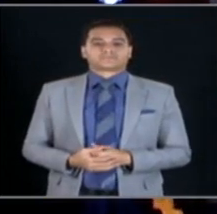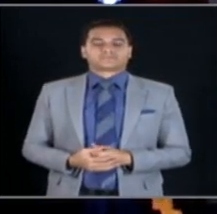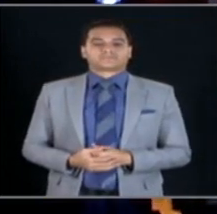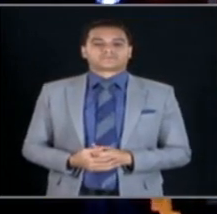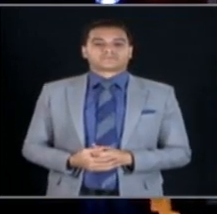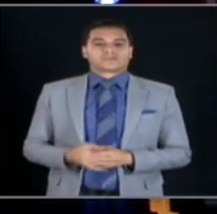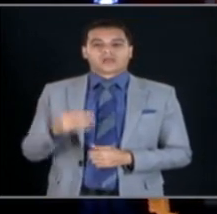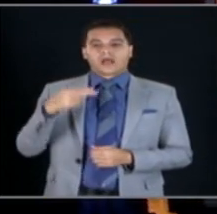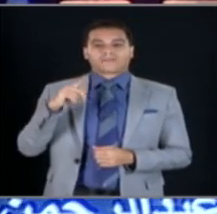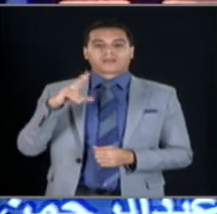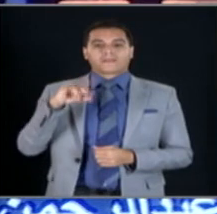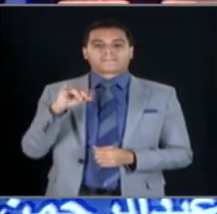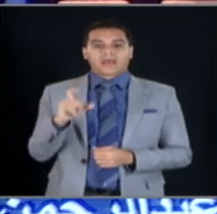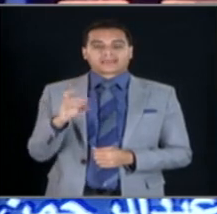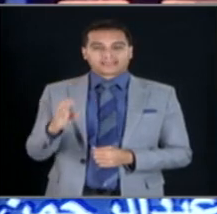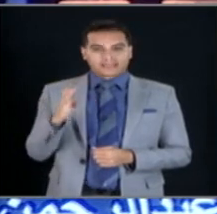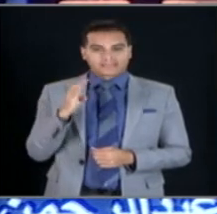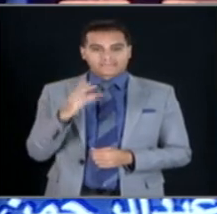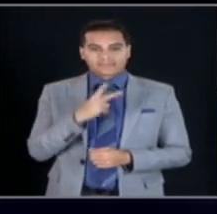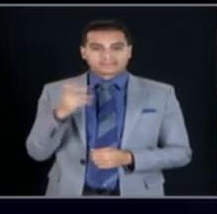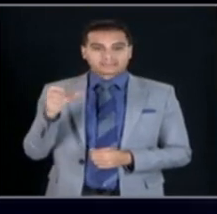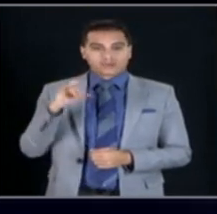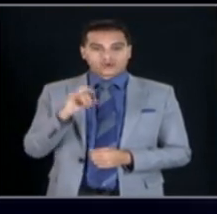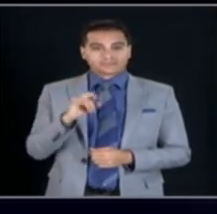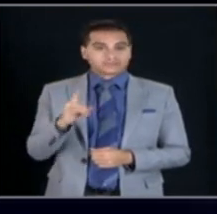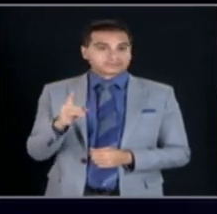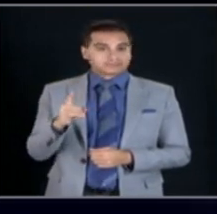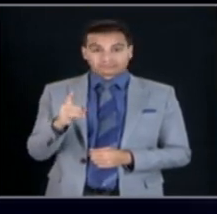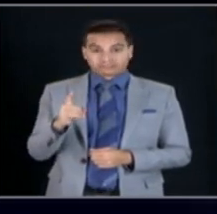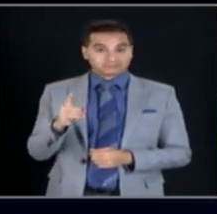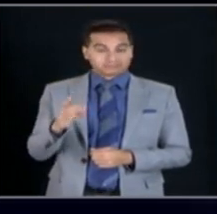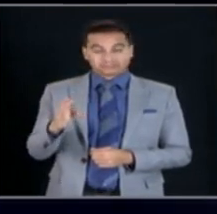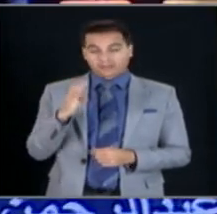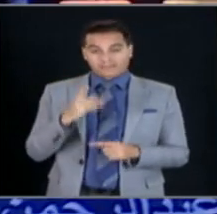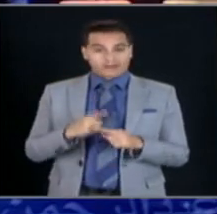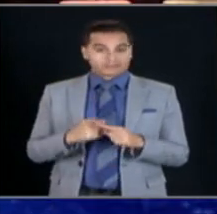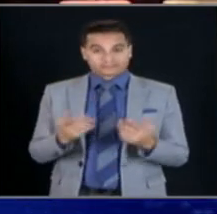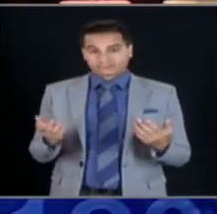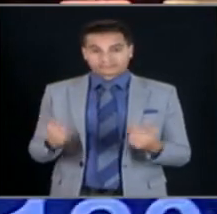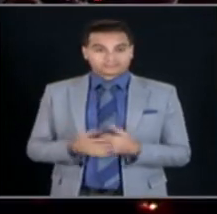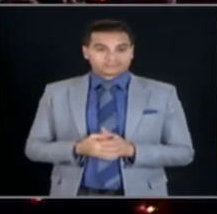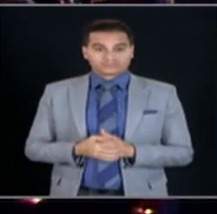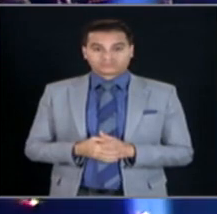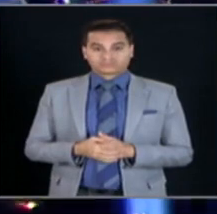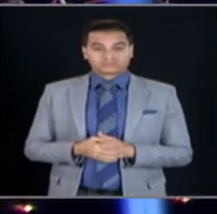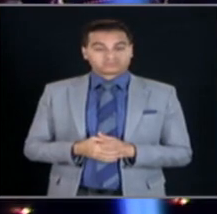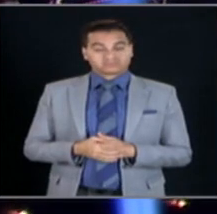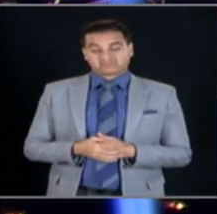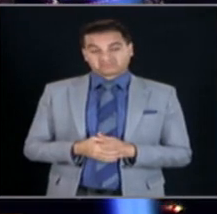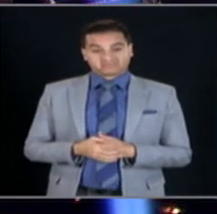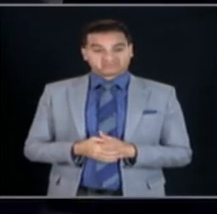عبد الرحمن إجابتك 259. عبد الرحمن إجابة خاطئة. على